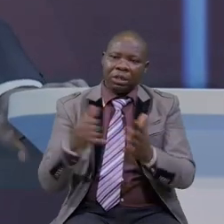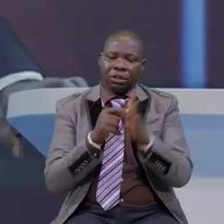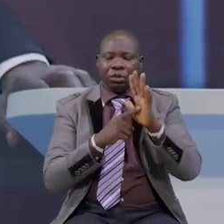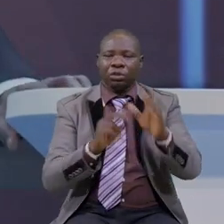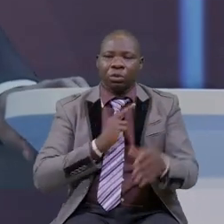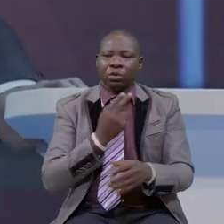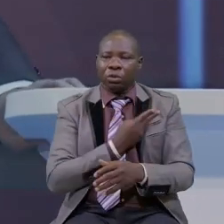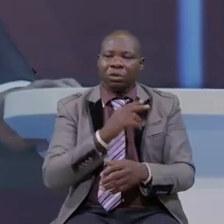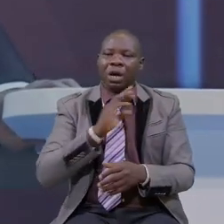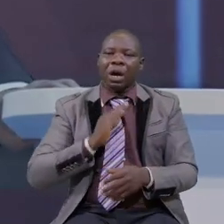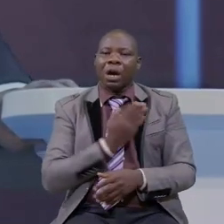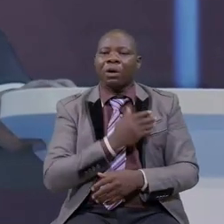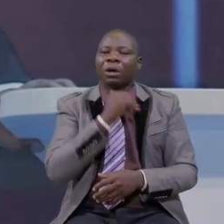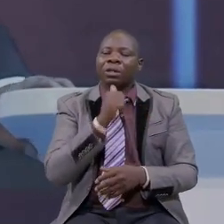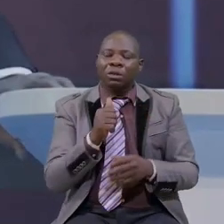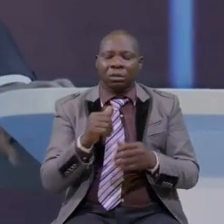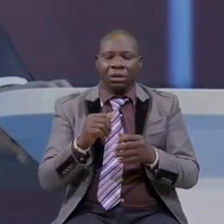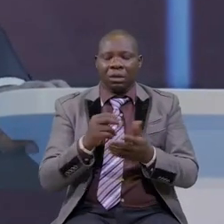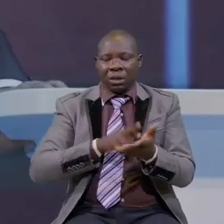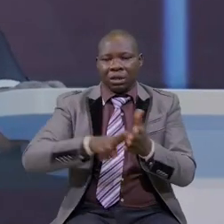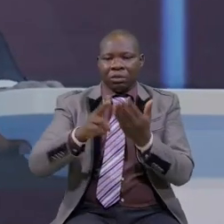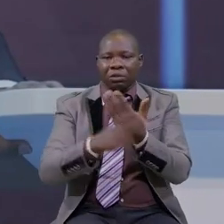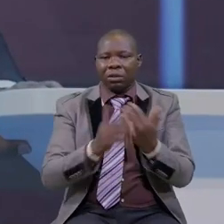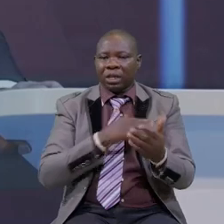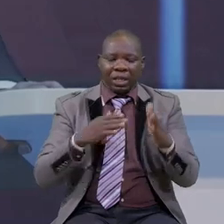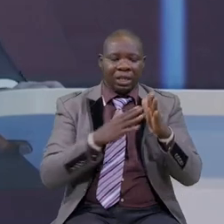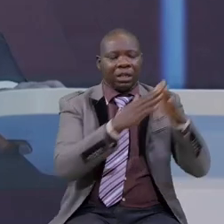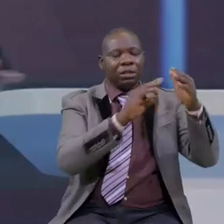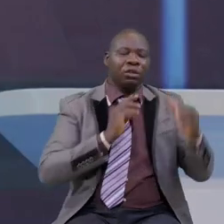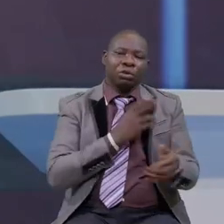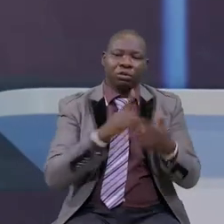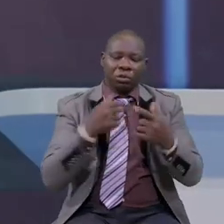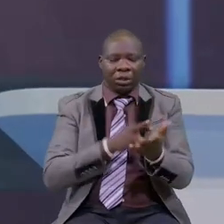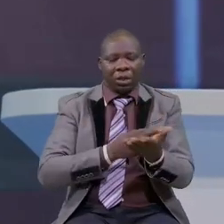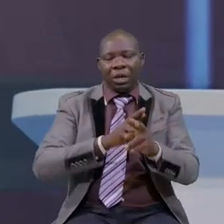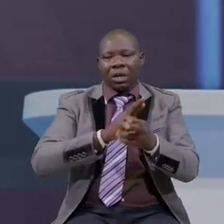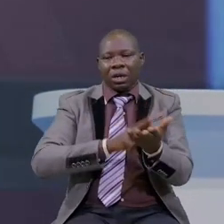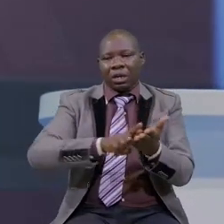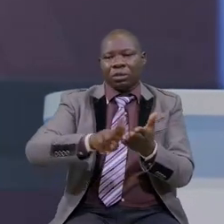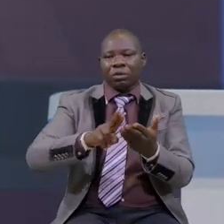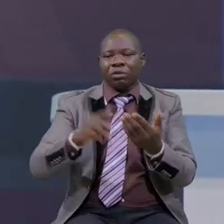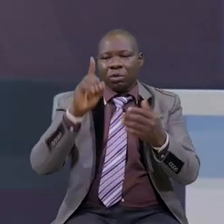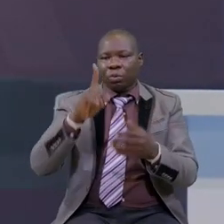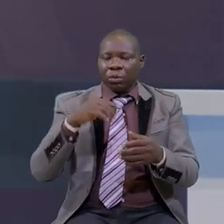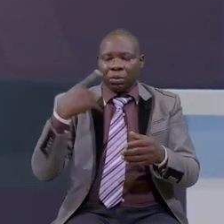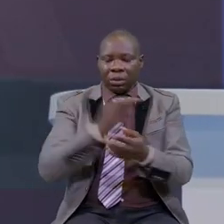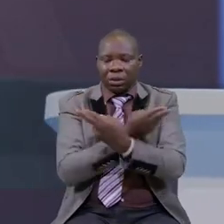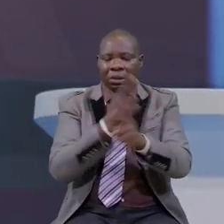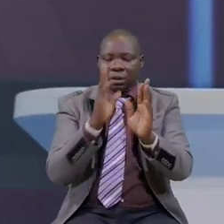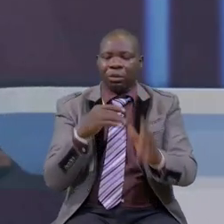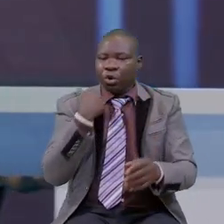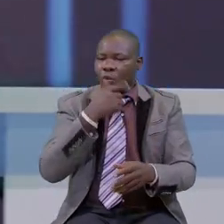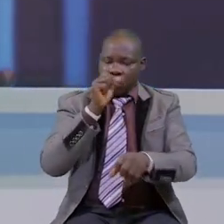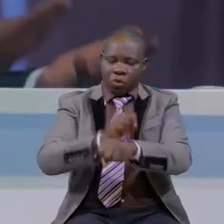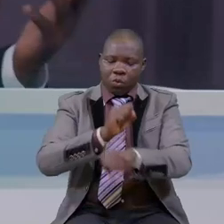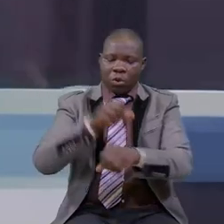nous montre notre injustice et il nous conduit à la justice, au juste, au rédempteur qui opère